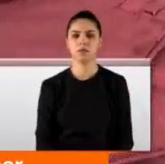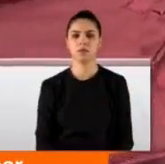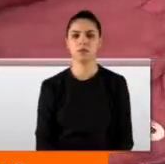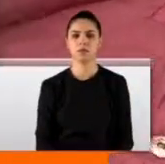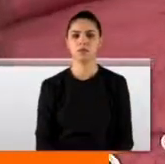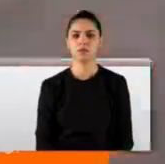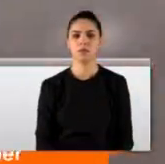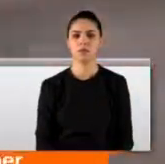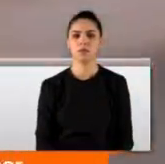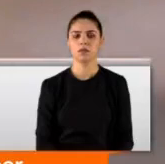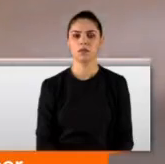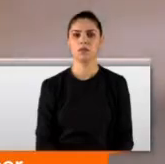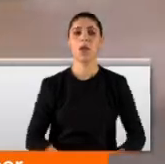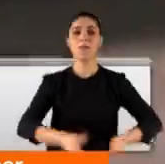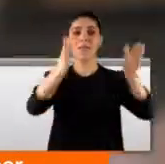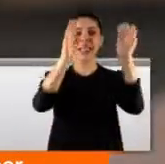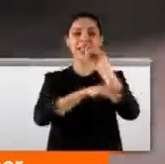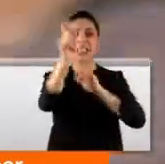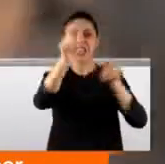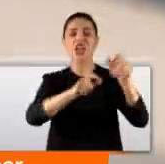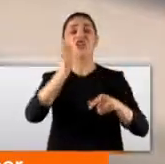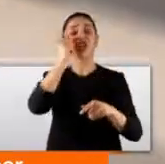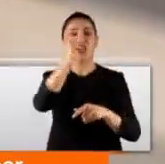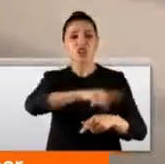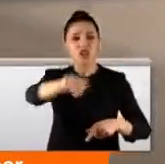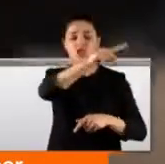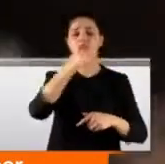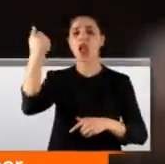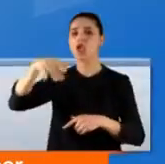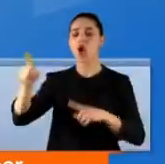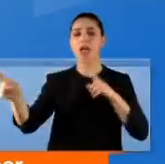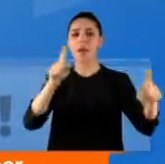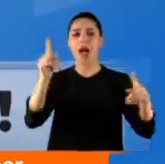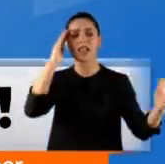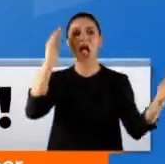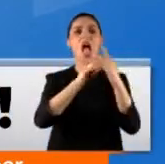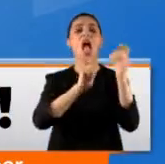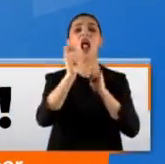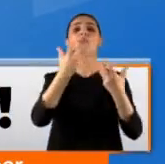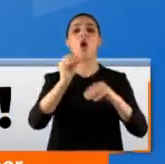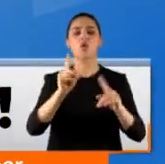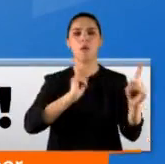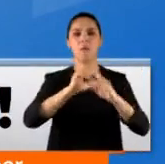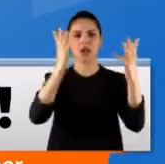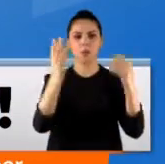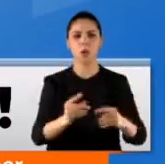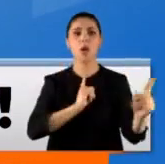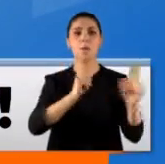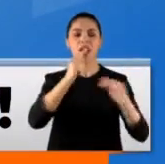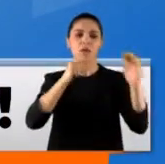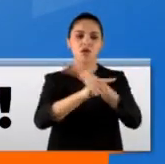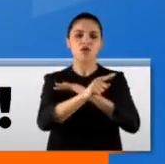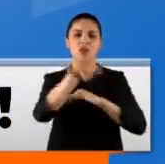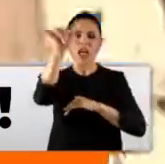göndermedim. Asansörden. Evet. Site sakinleriyle yönetim arasındaki bu anlaşmazlık sonunda yargıya da taşındı. Ve mahkeme